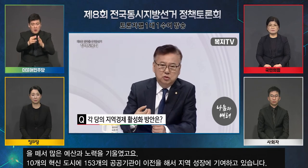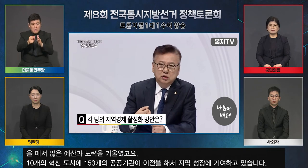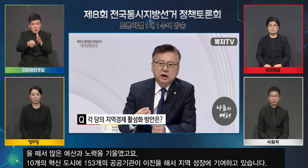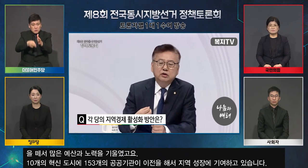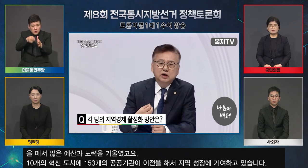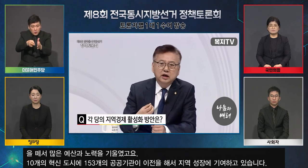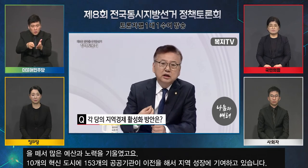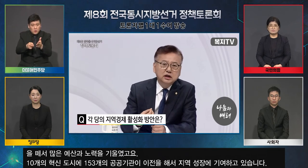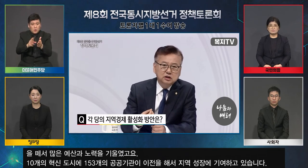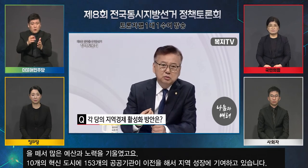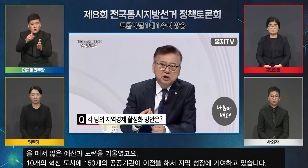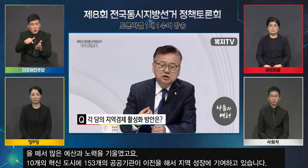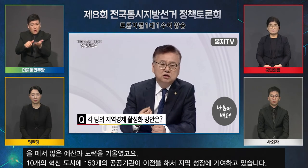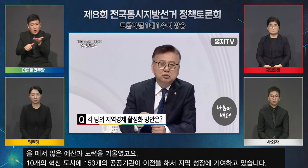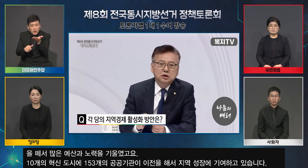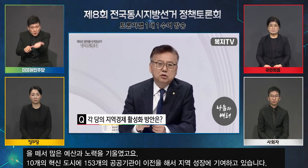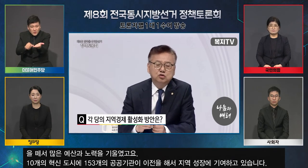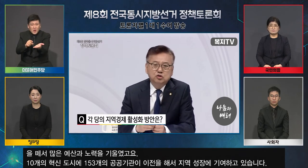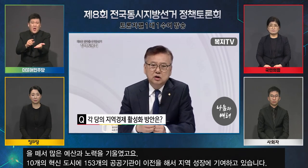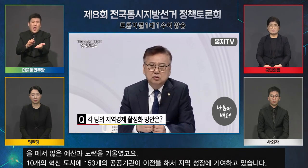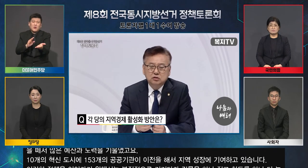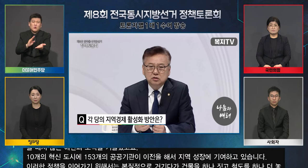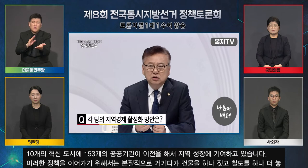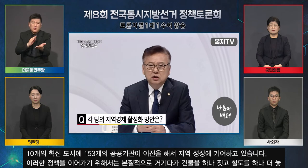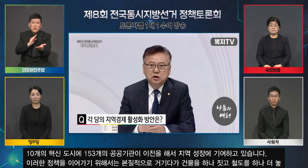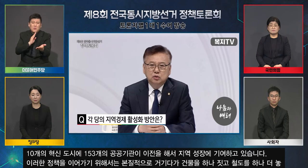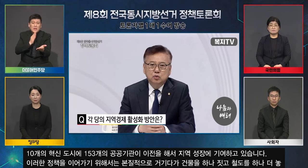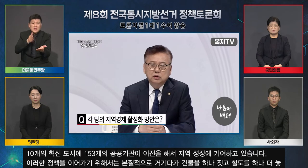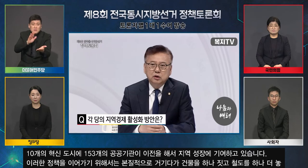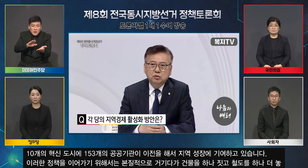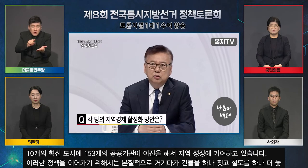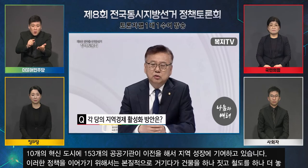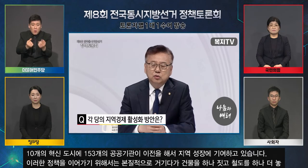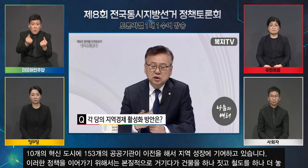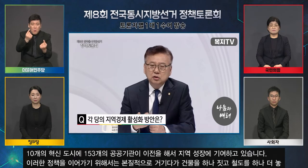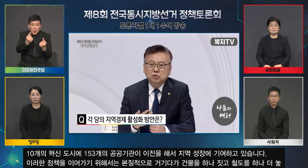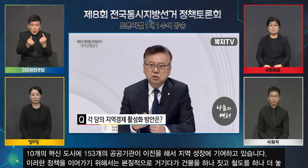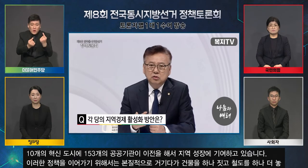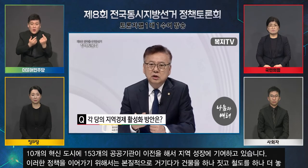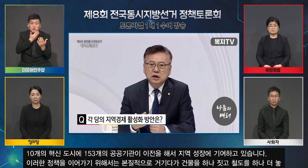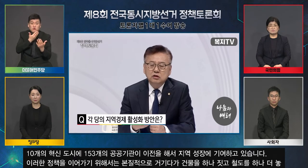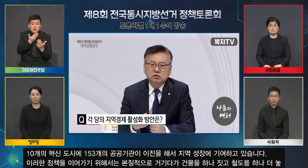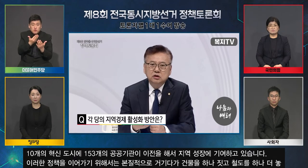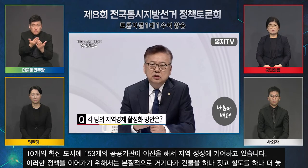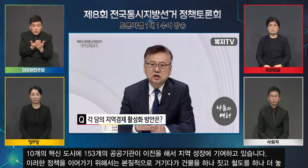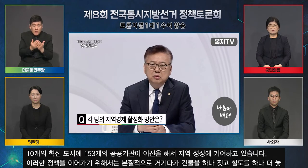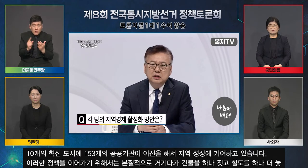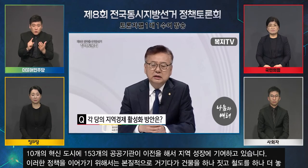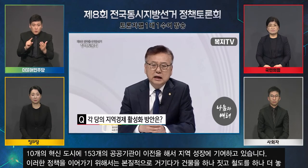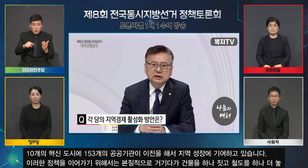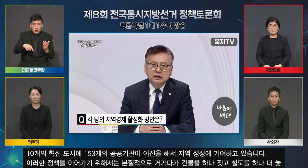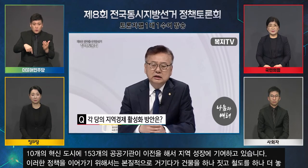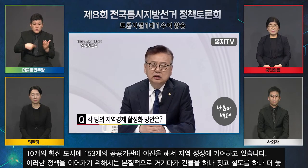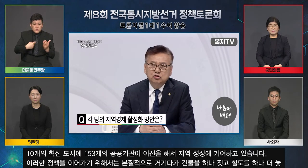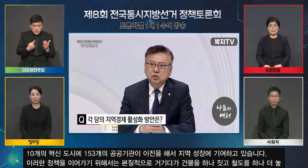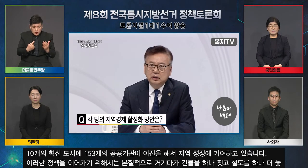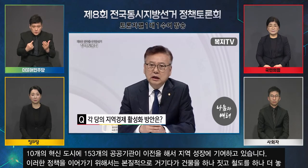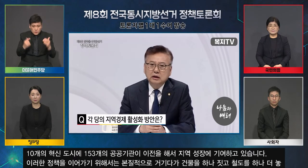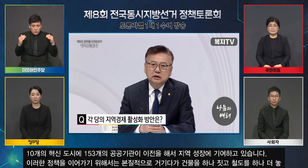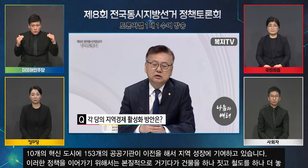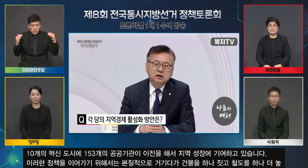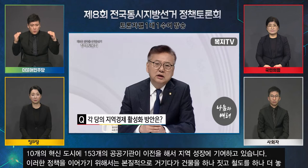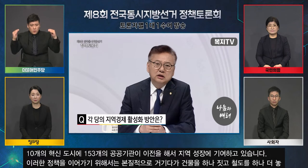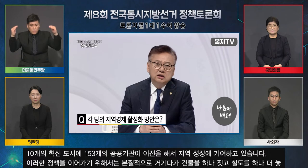넣어놓고 당연히 해야 되겠지만 그것보다 더 중요한 것은 독자적으로 성장할 수 있는 기반을 다지는 게